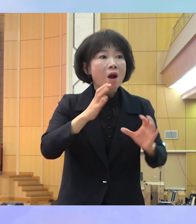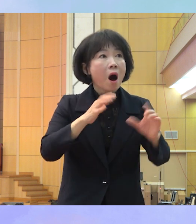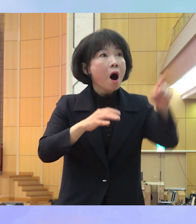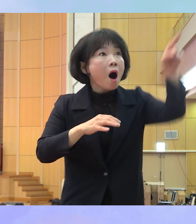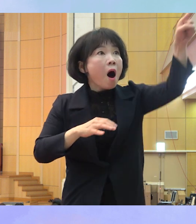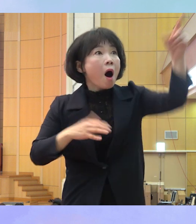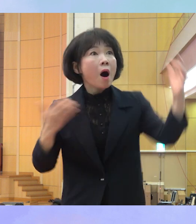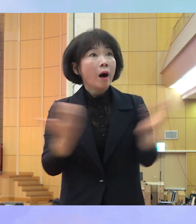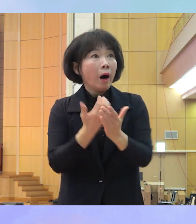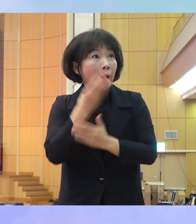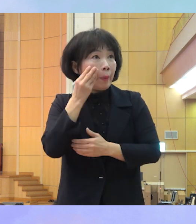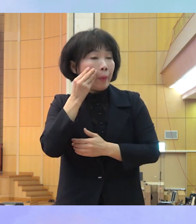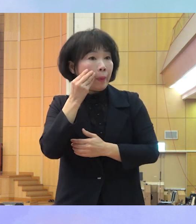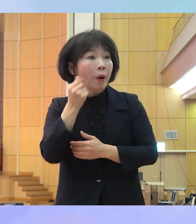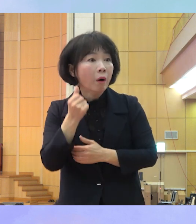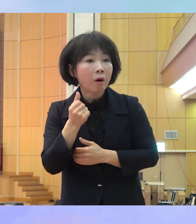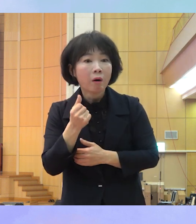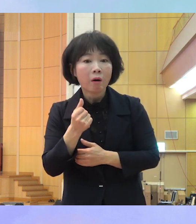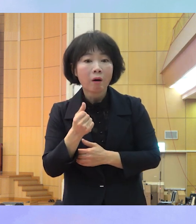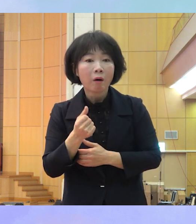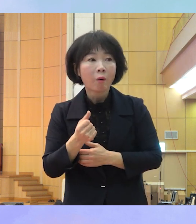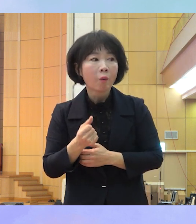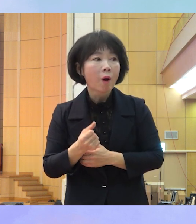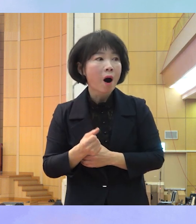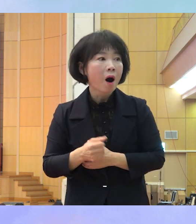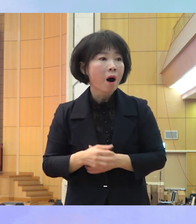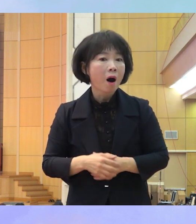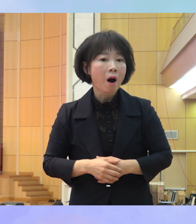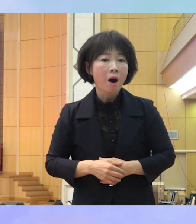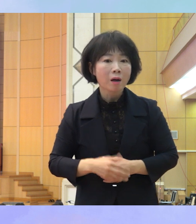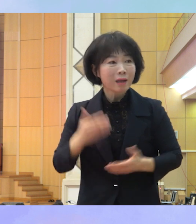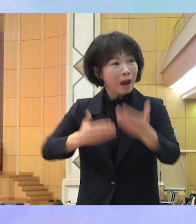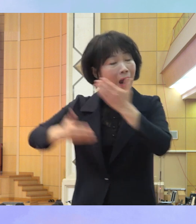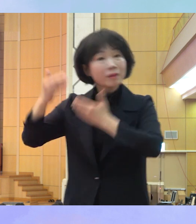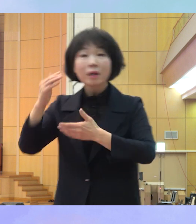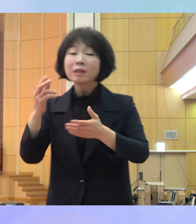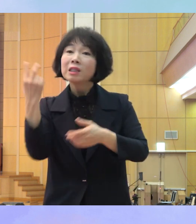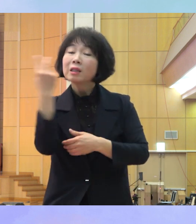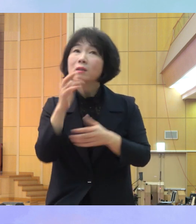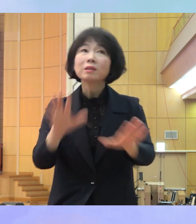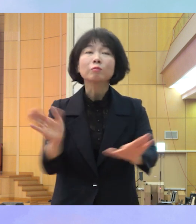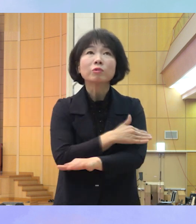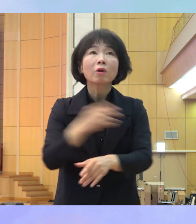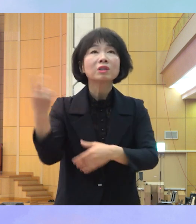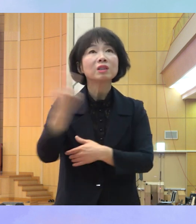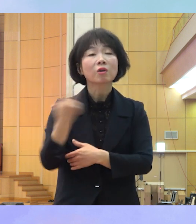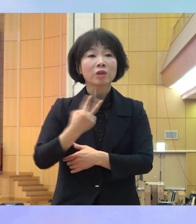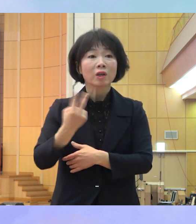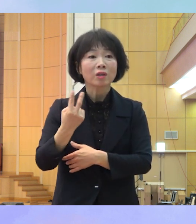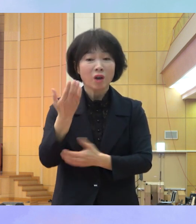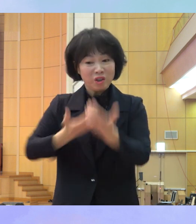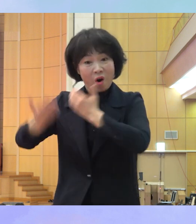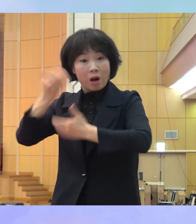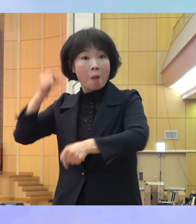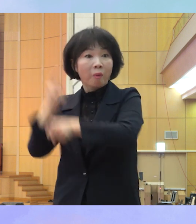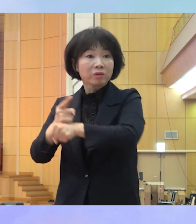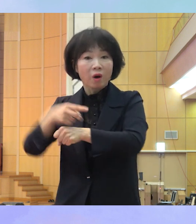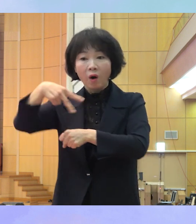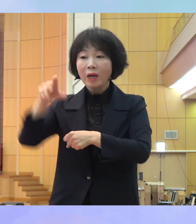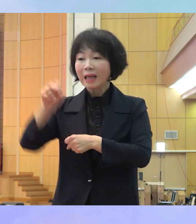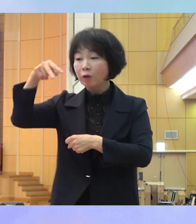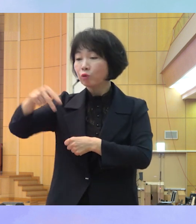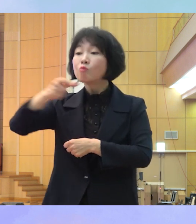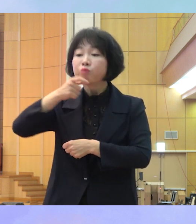몇십 년 전에만 해도 그랬는데 그 예수님 당시면 지금부터 2000년 전에 벌써 상수도